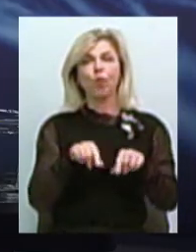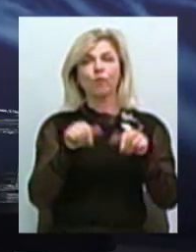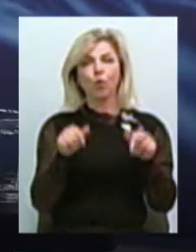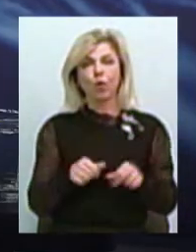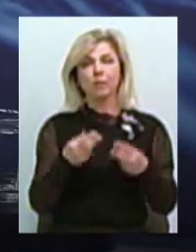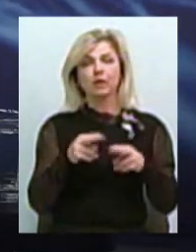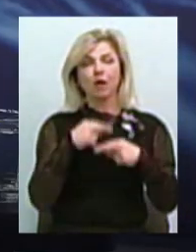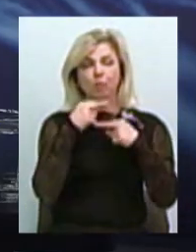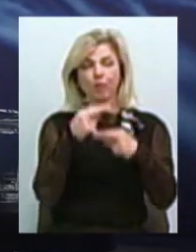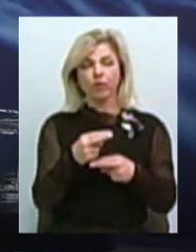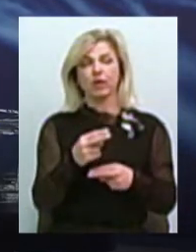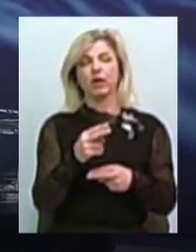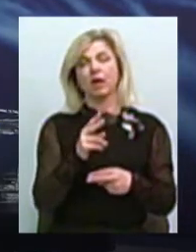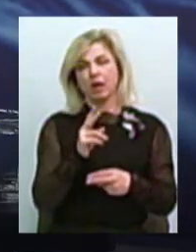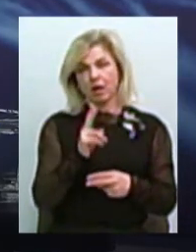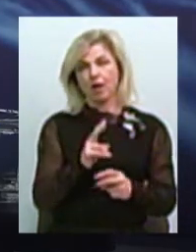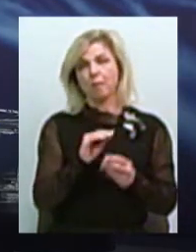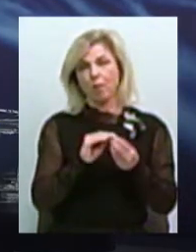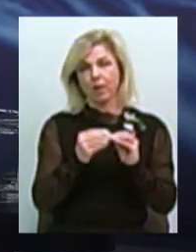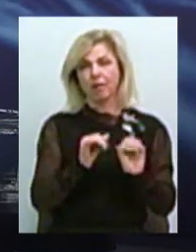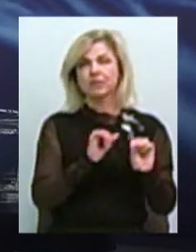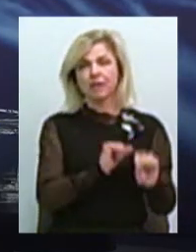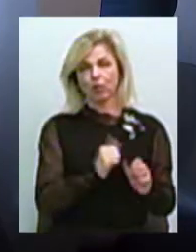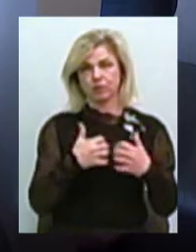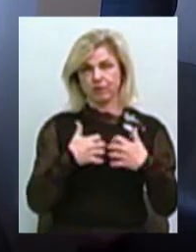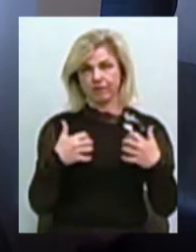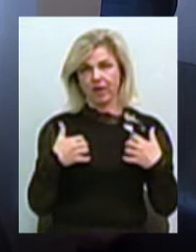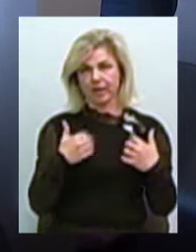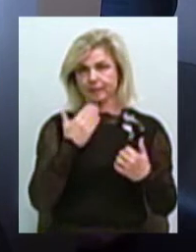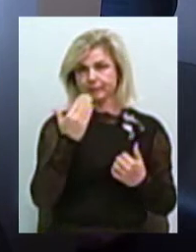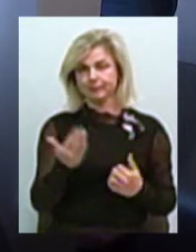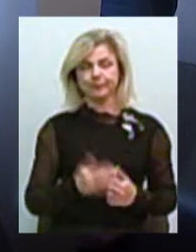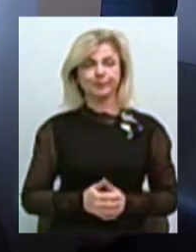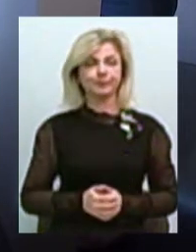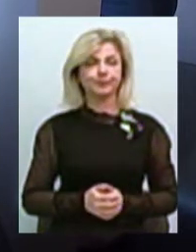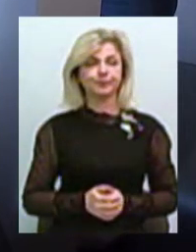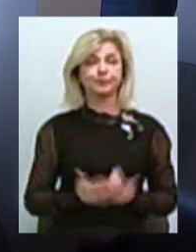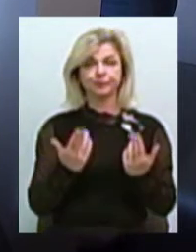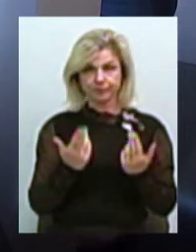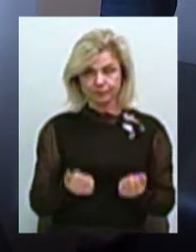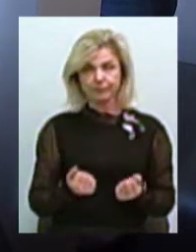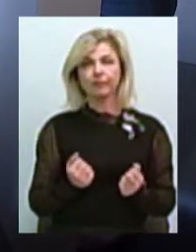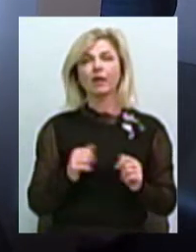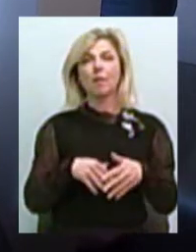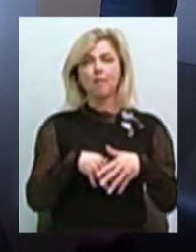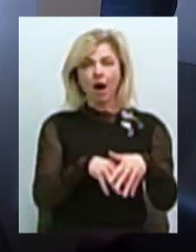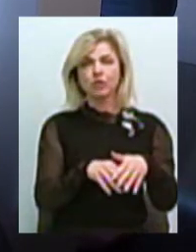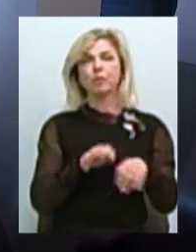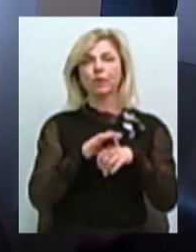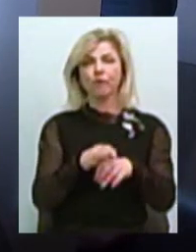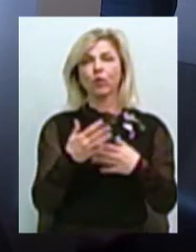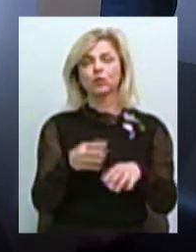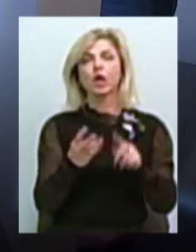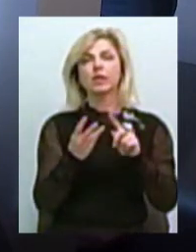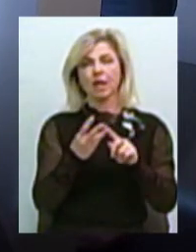привертання уваги до проблем захисту тварин? Так, дійсно, марш проходить вже втретє, і я вважаю, що це буде однозначно не останній